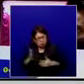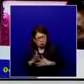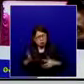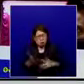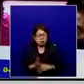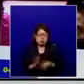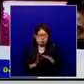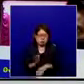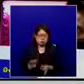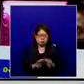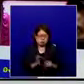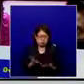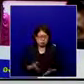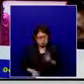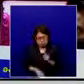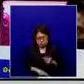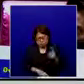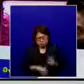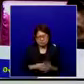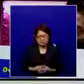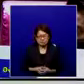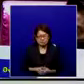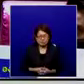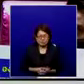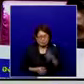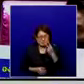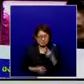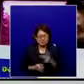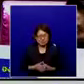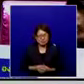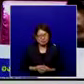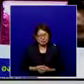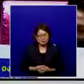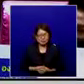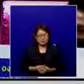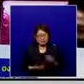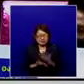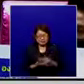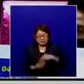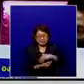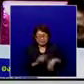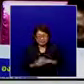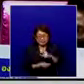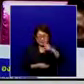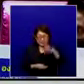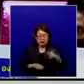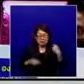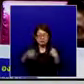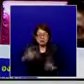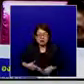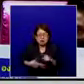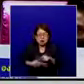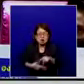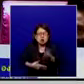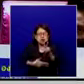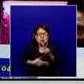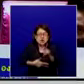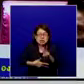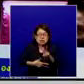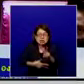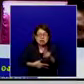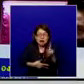านนี้เสียเวลาหมดเลยท่านดูนะครับเศรษฐกิจประเทศไทยมันจะมี V shape แปลว่าอะไรครับพอเ